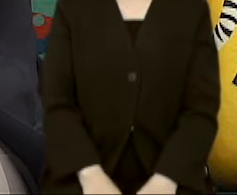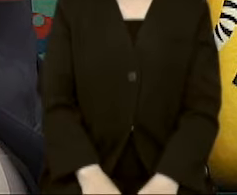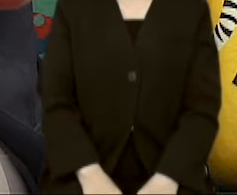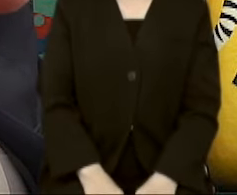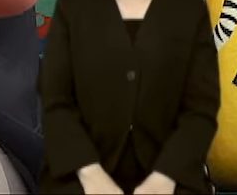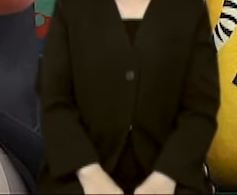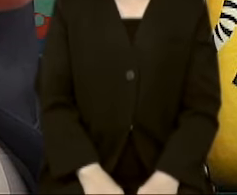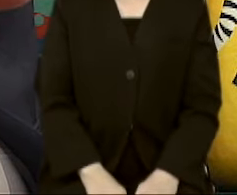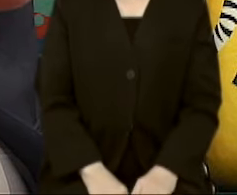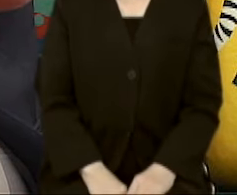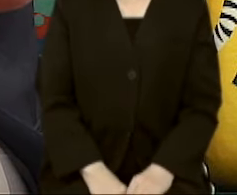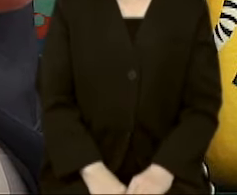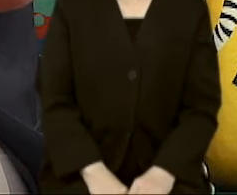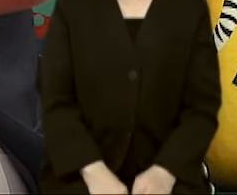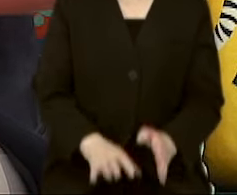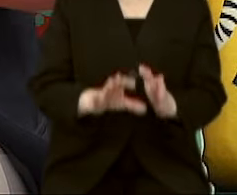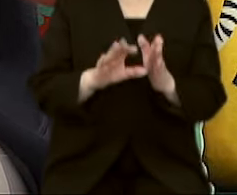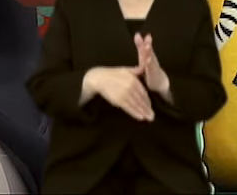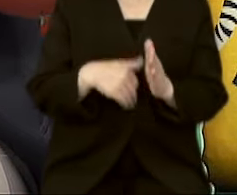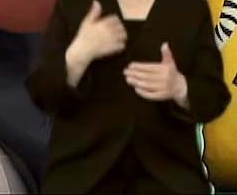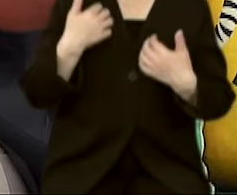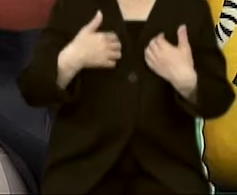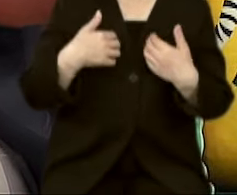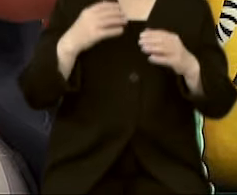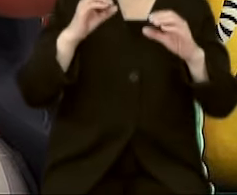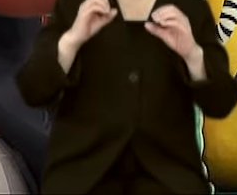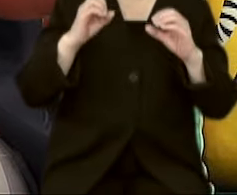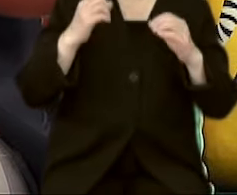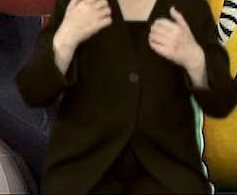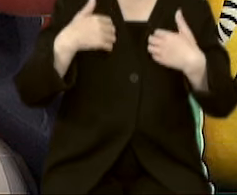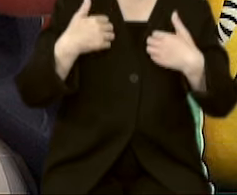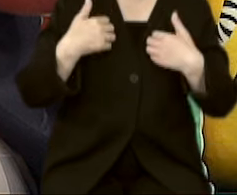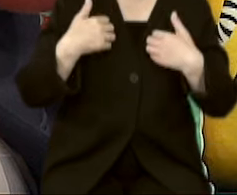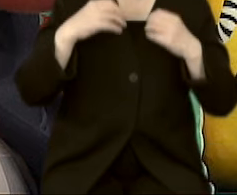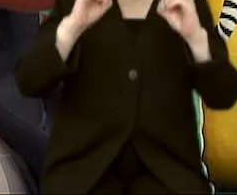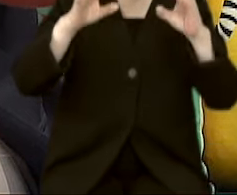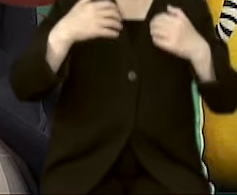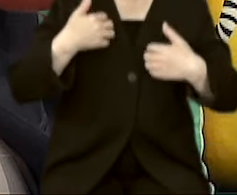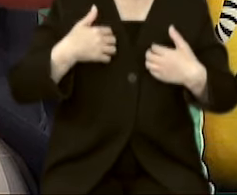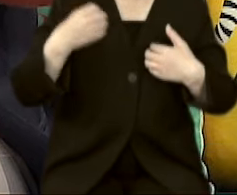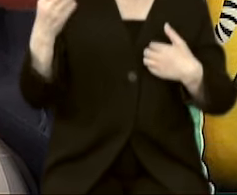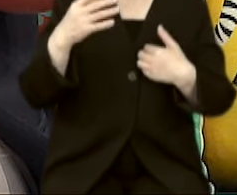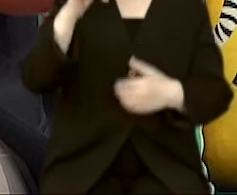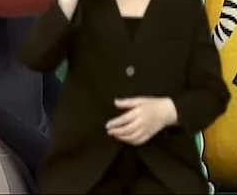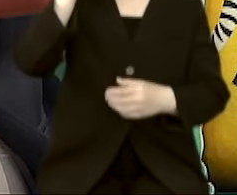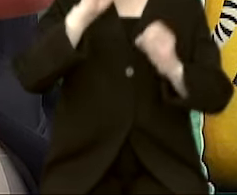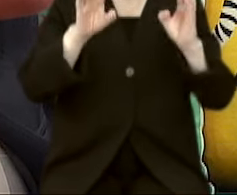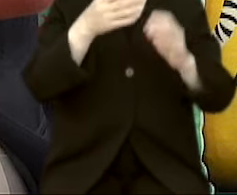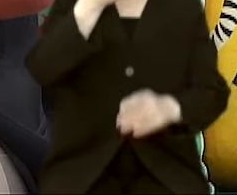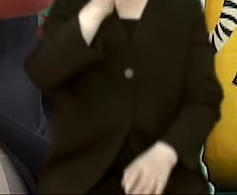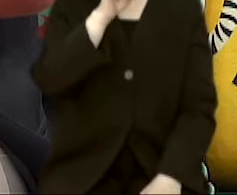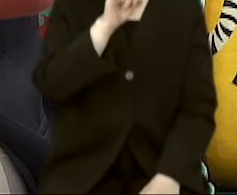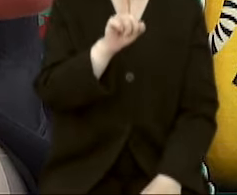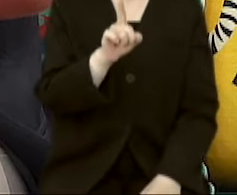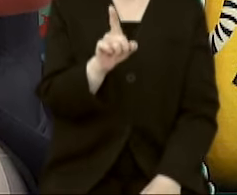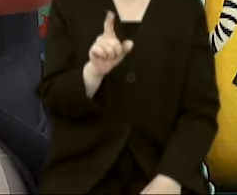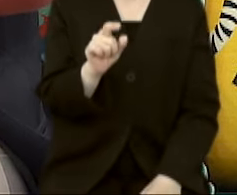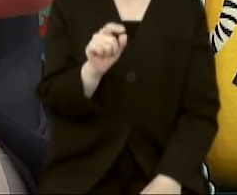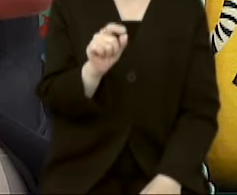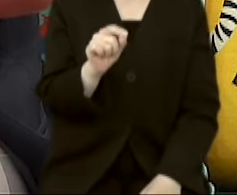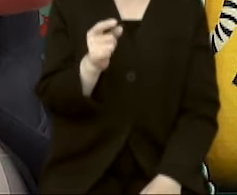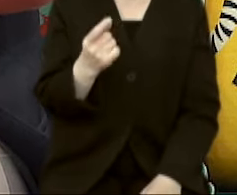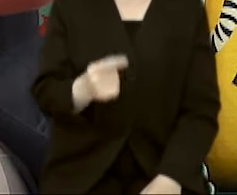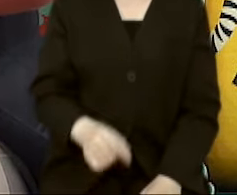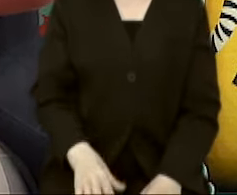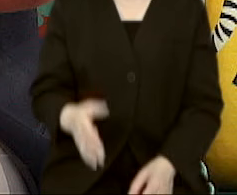그러니까 이럴 때 전도하는 기쁨과 또 하나님께서 인도는 전도하기 힘든 나라라고 생각을